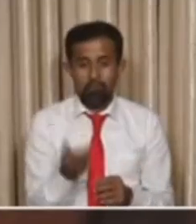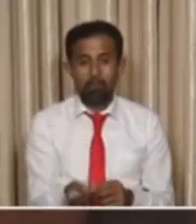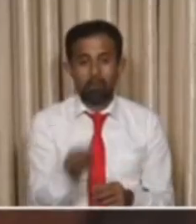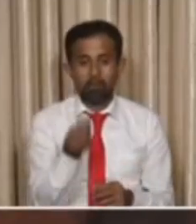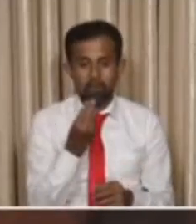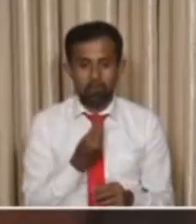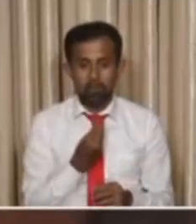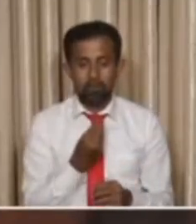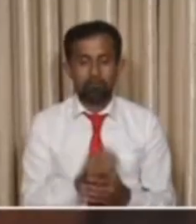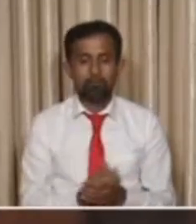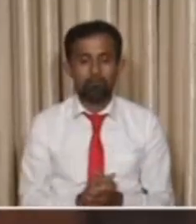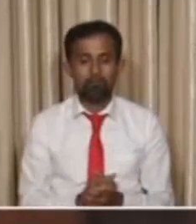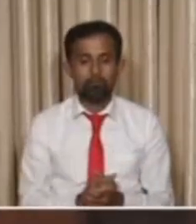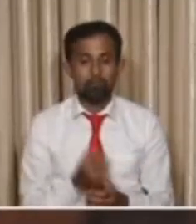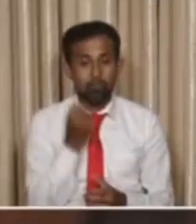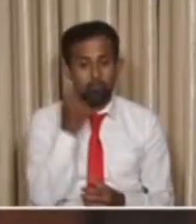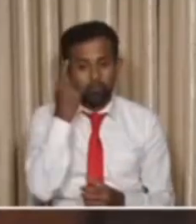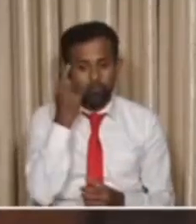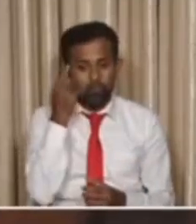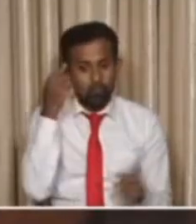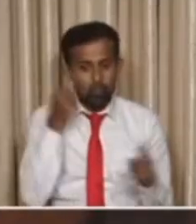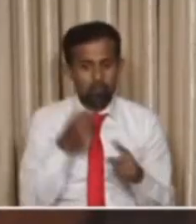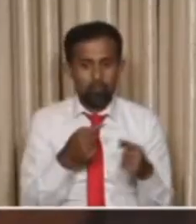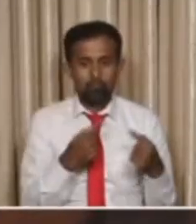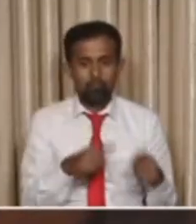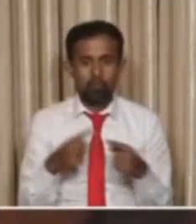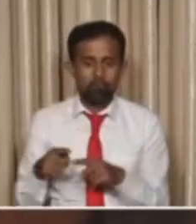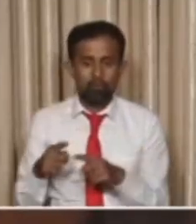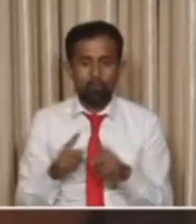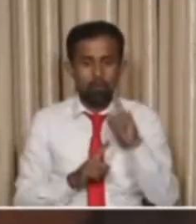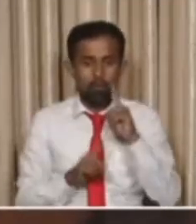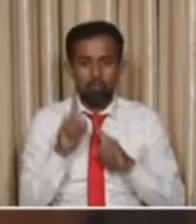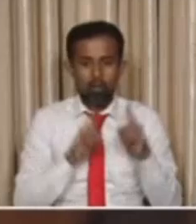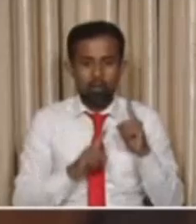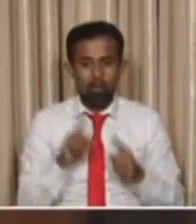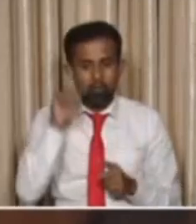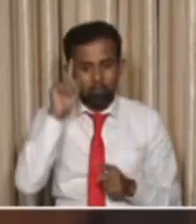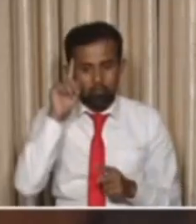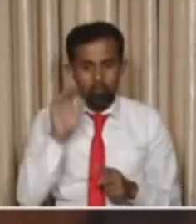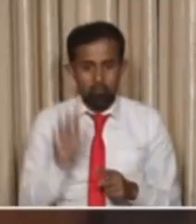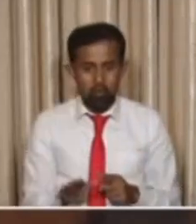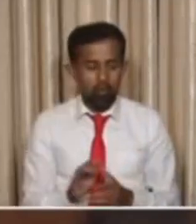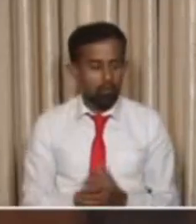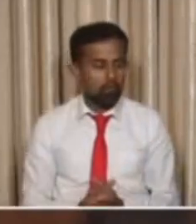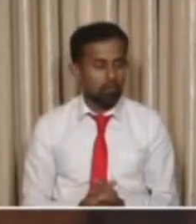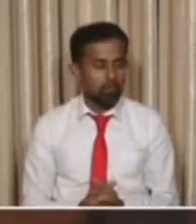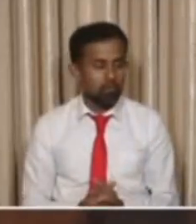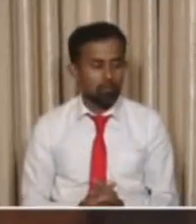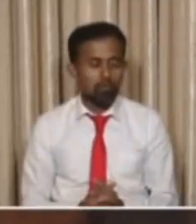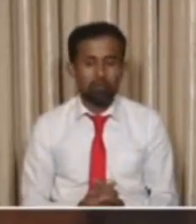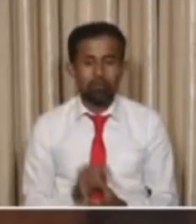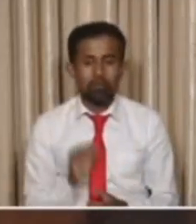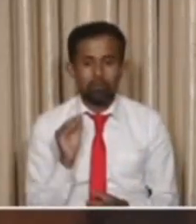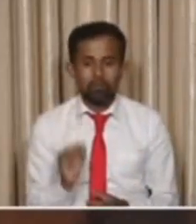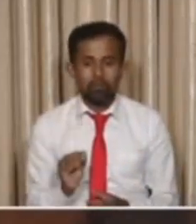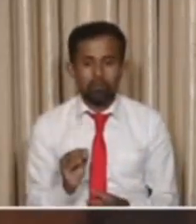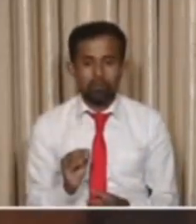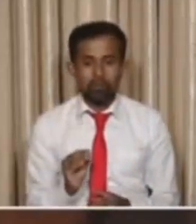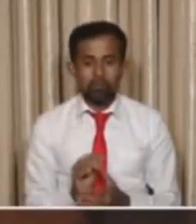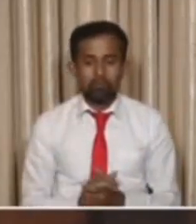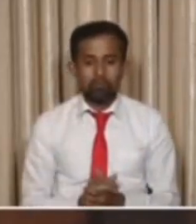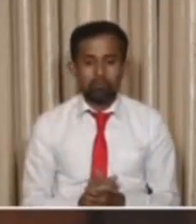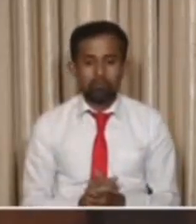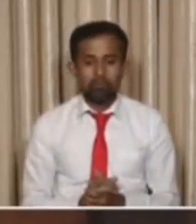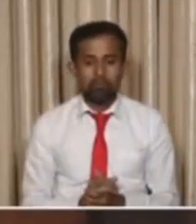பிரேரணை தொடர்பாக பல விடயங்களை பேசலாம் என்று தான் நானும் மனதிலே வைத்திருந்தேன். ஆனால் கடந்த இதுக்கு முன்பு நடந்த 3-4 பாராளுமன்ற